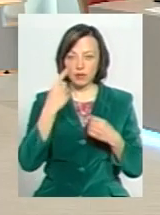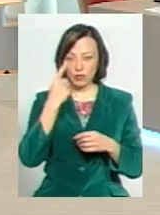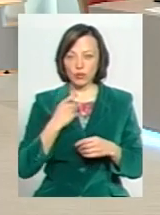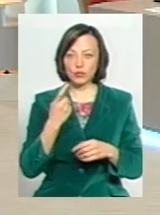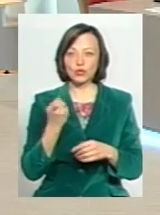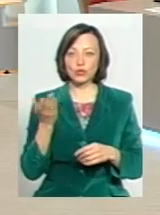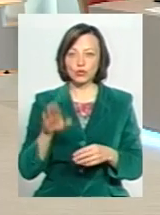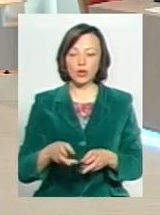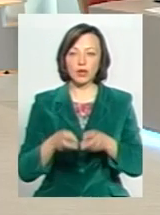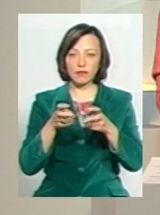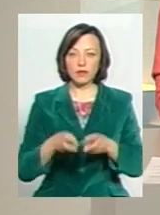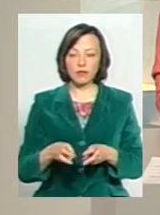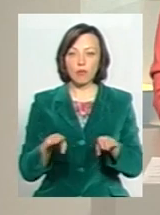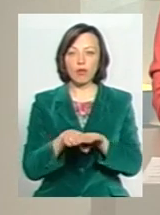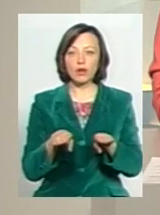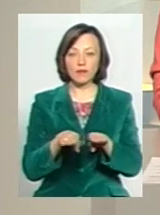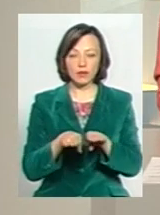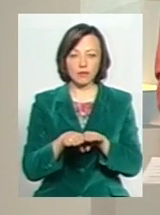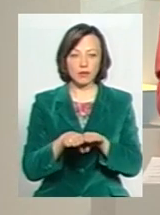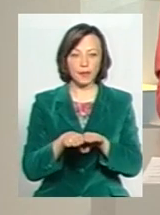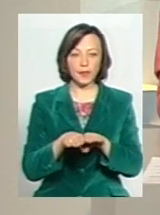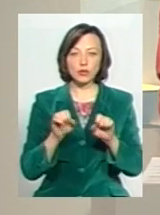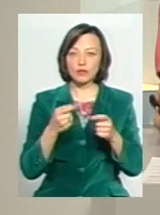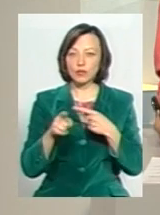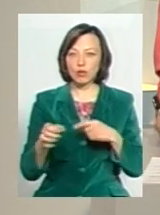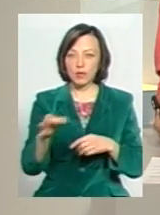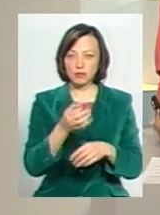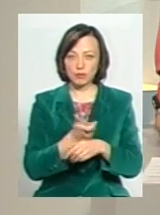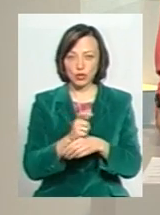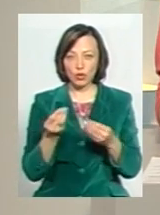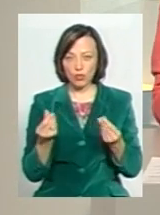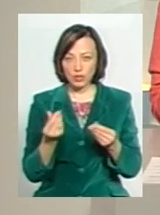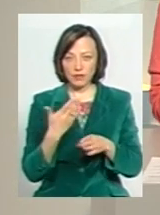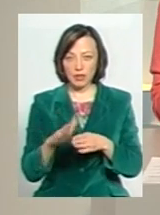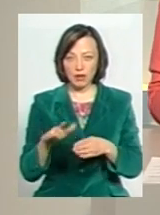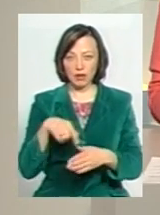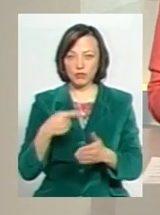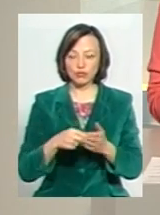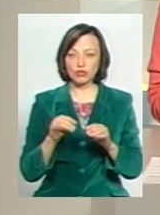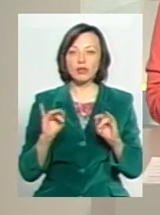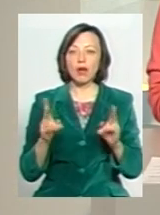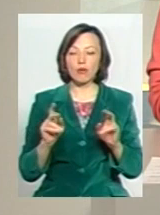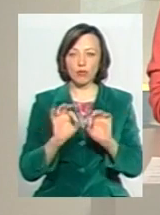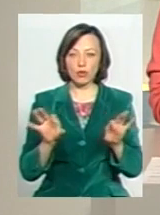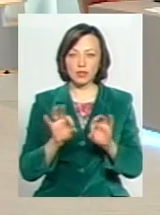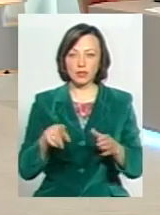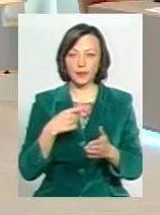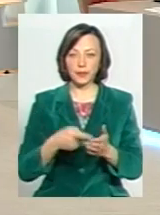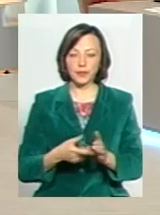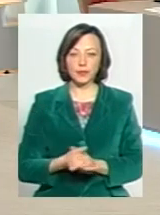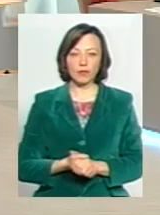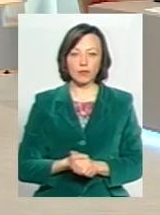про 100 підйомників. В порівнянні, можливо, в інших областях більше грошей на це виділяють, чи як це можна пояснити? Ну, якщо